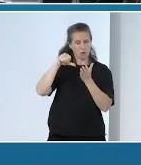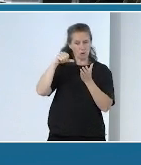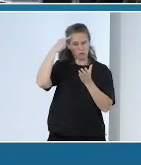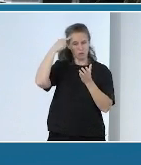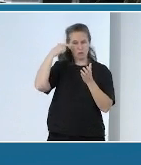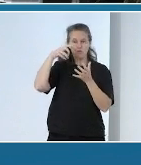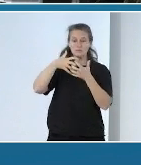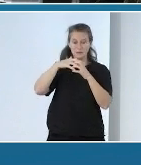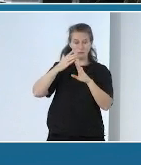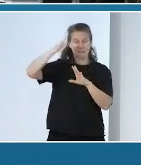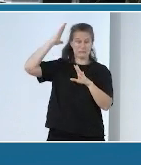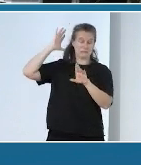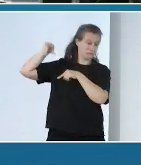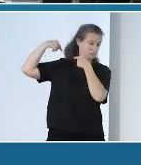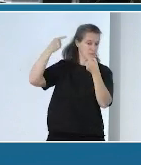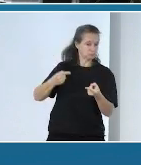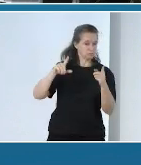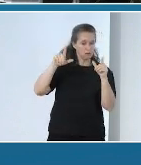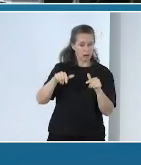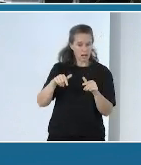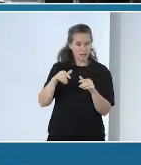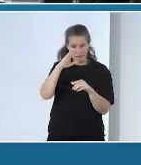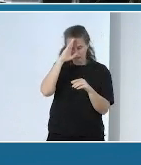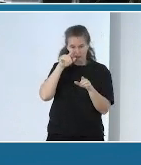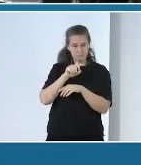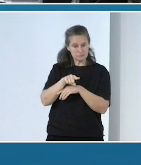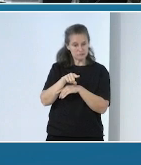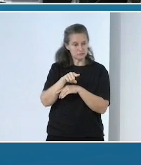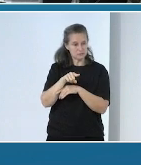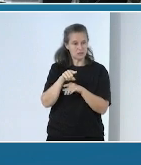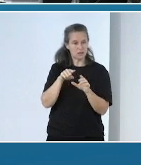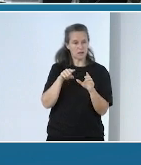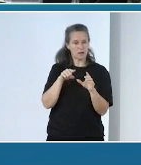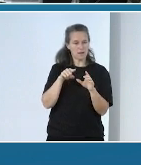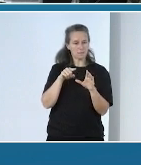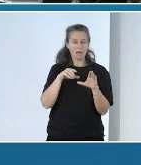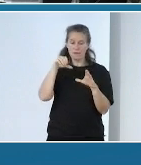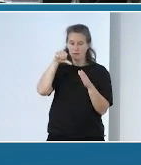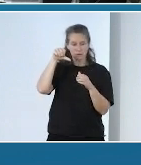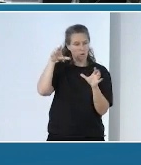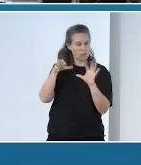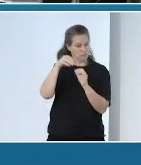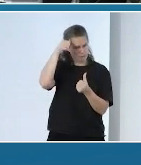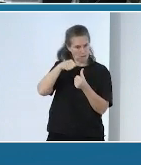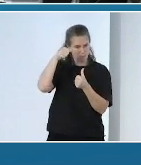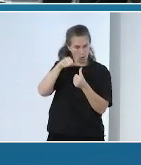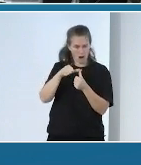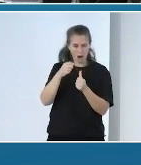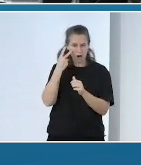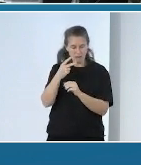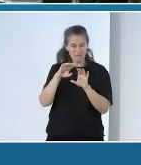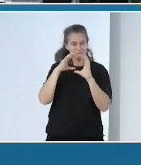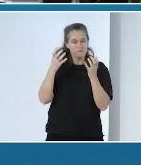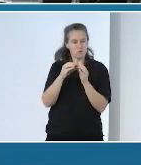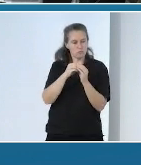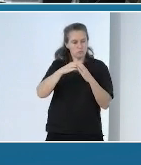du cerveau, qui est très ancienne et qui est donc le siège de la mémoire, on a montré que ce